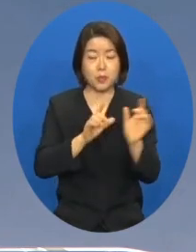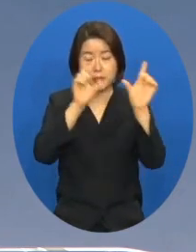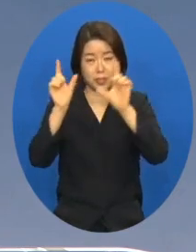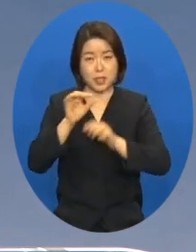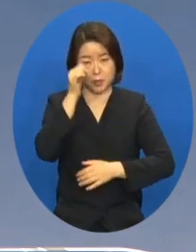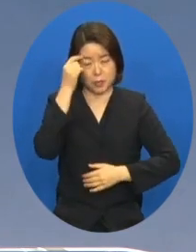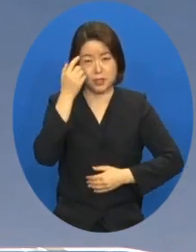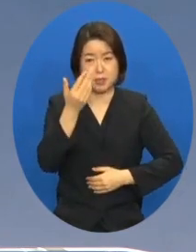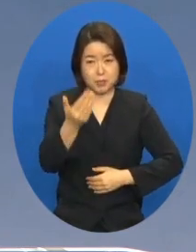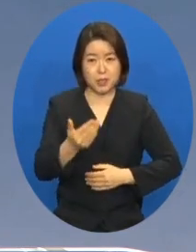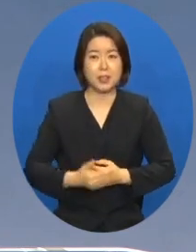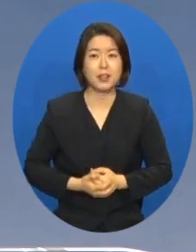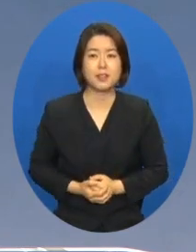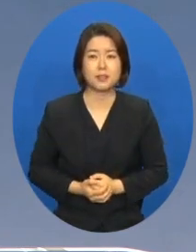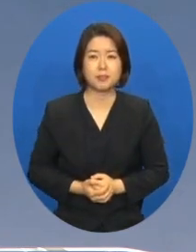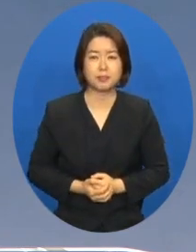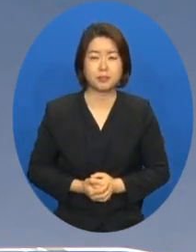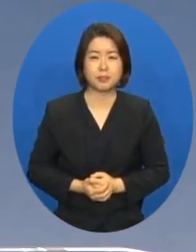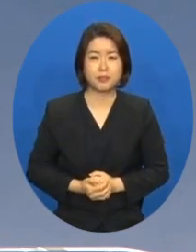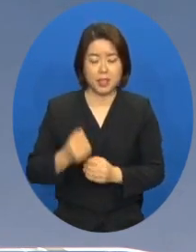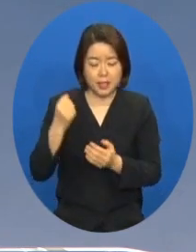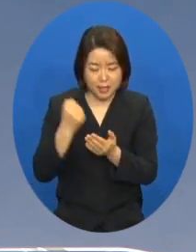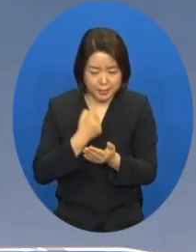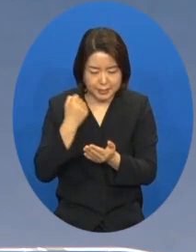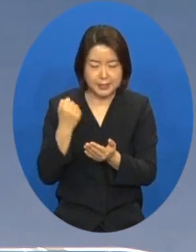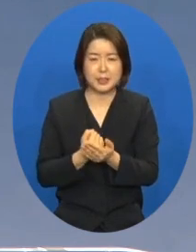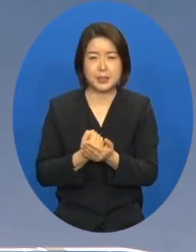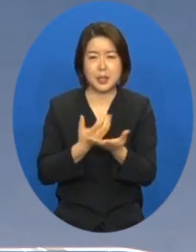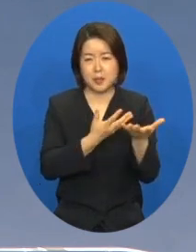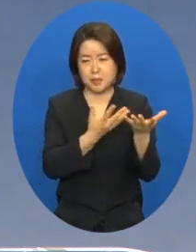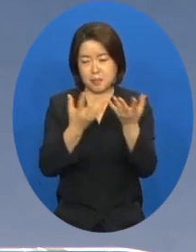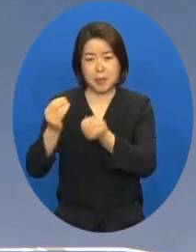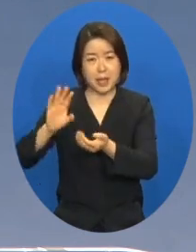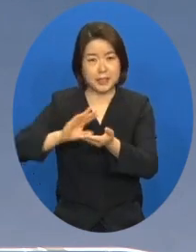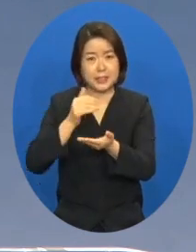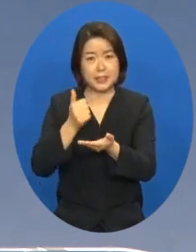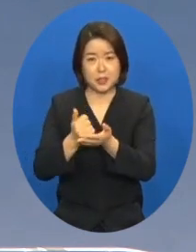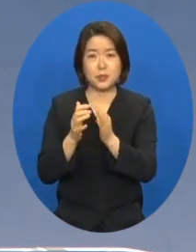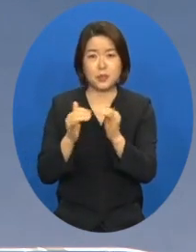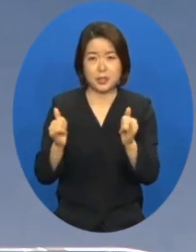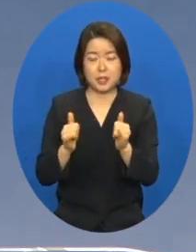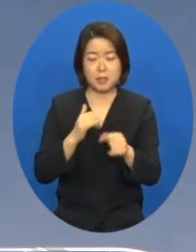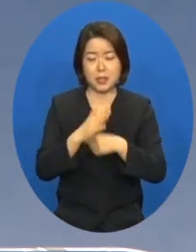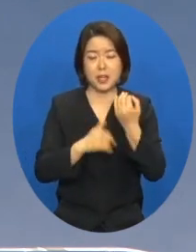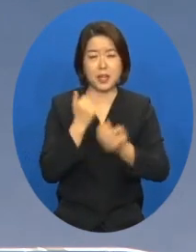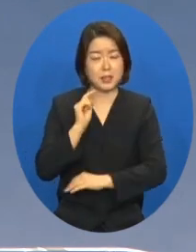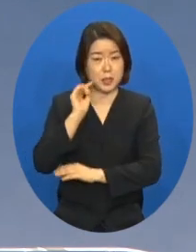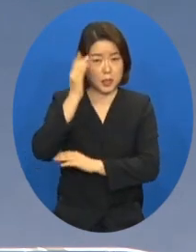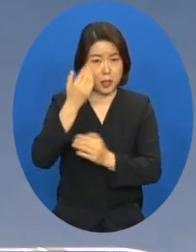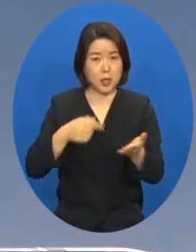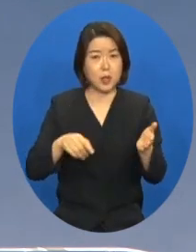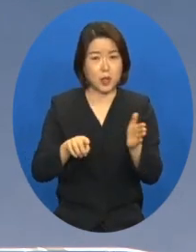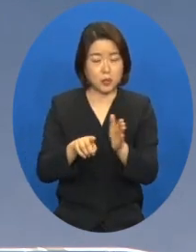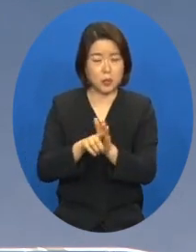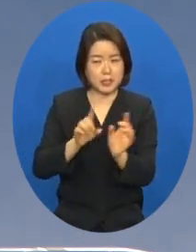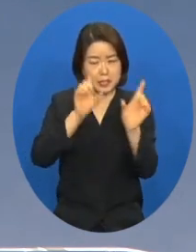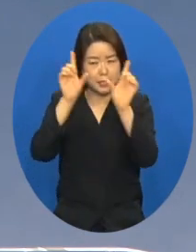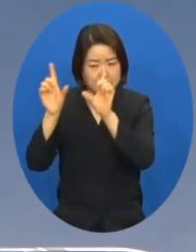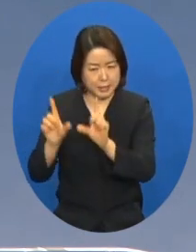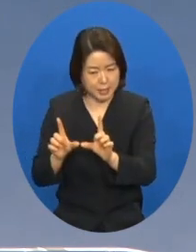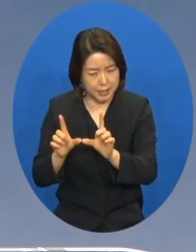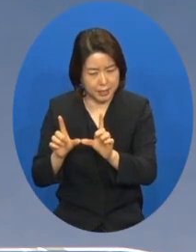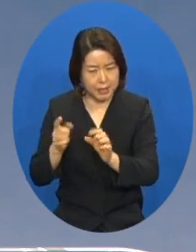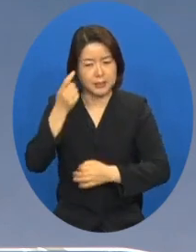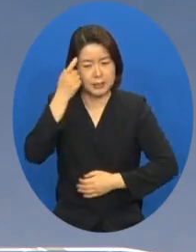사십니까? 안타깝게도 많은 그리스도인들이 하나님의 영광을 위해서 살아야 된다는 생각 자체를